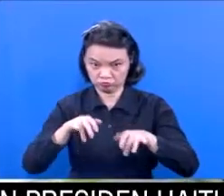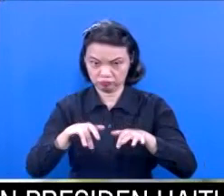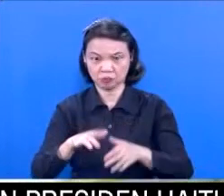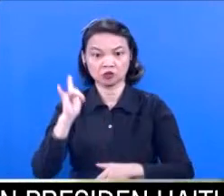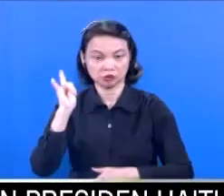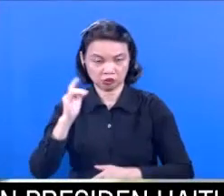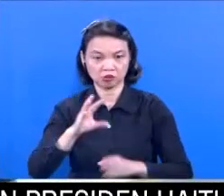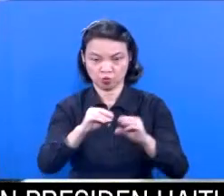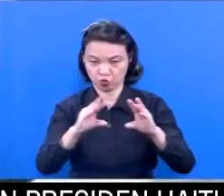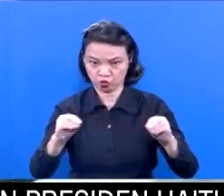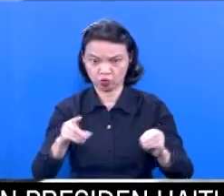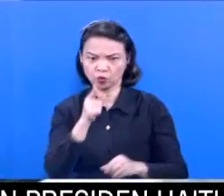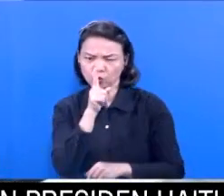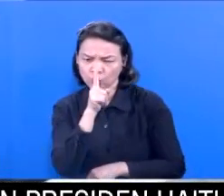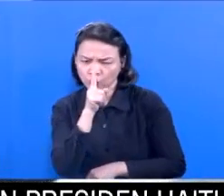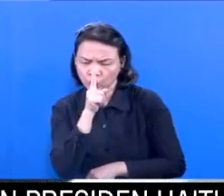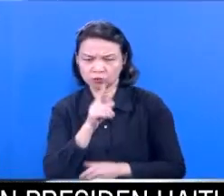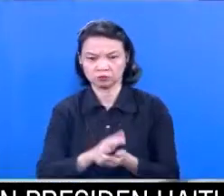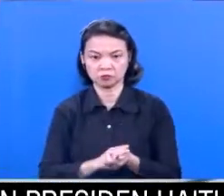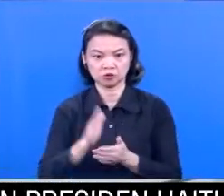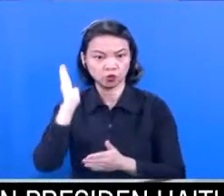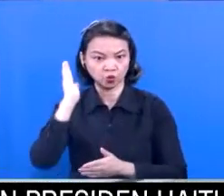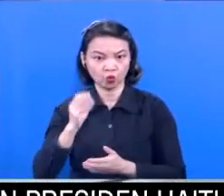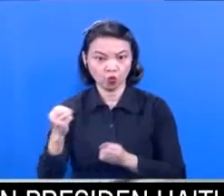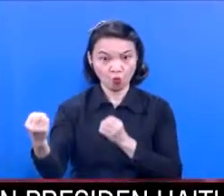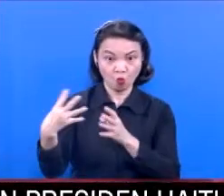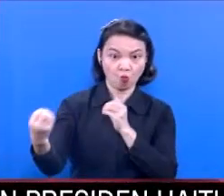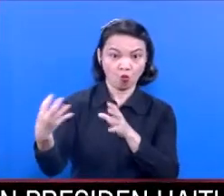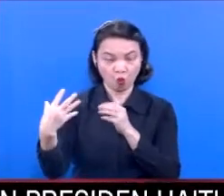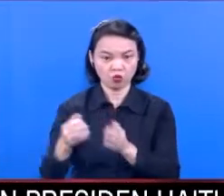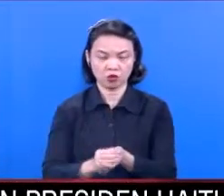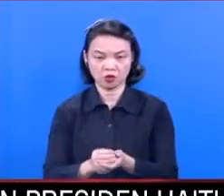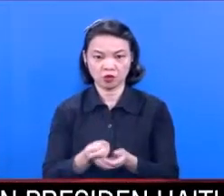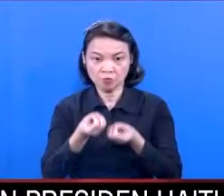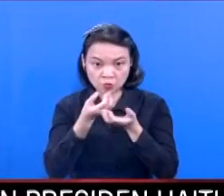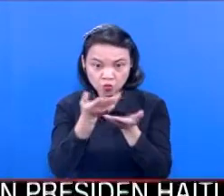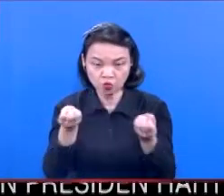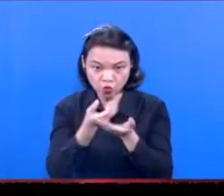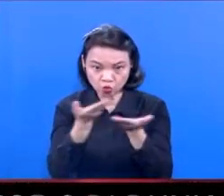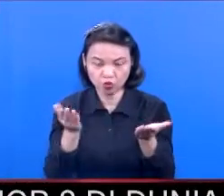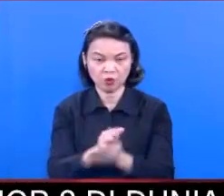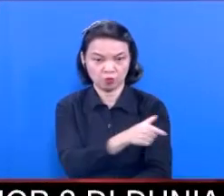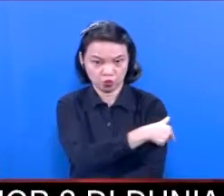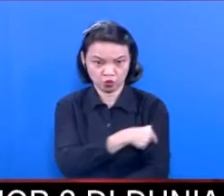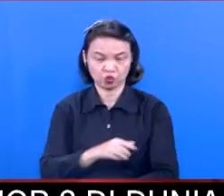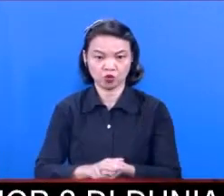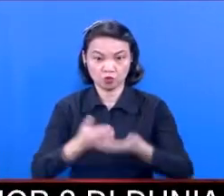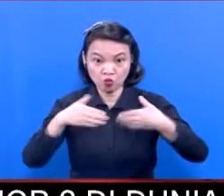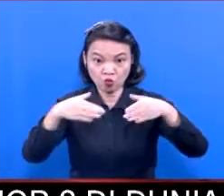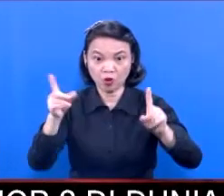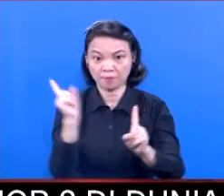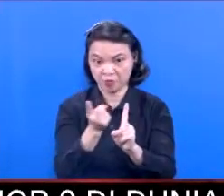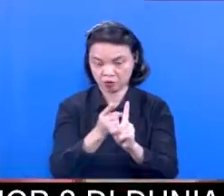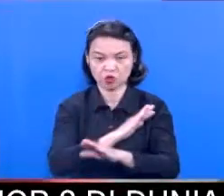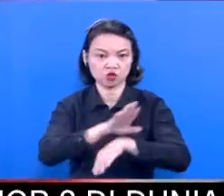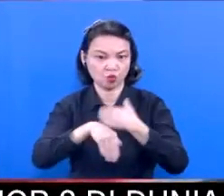beroperasi secara sembunyi-sembunyi. Setelah sempat bersitegang dan memberikan imbauan, petugas langsung membubarkan paksa para karyawan agar